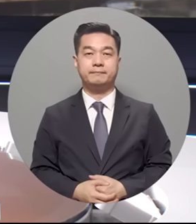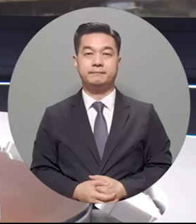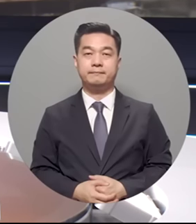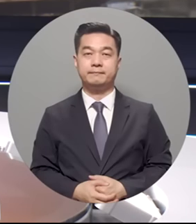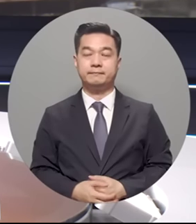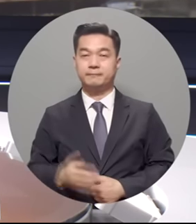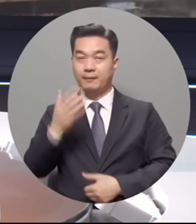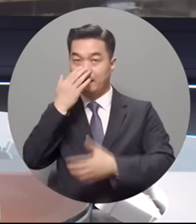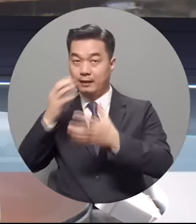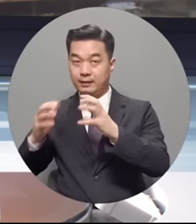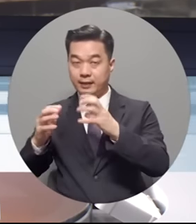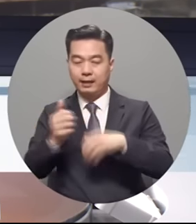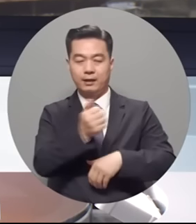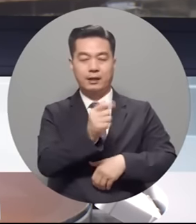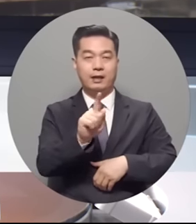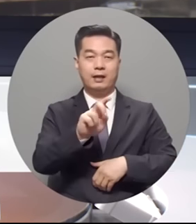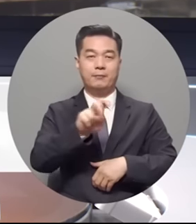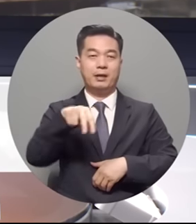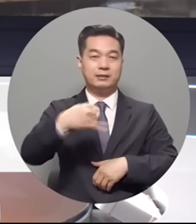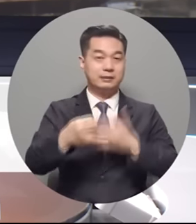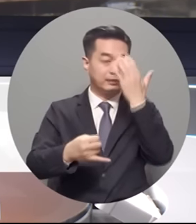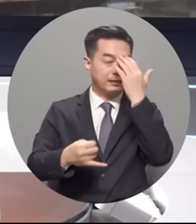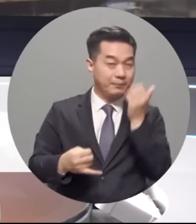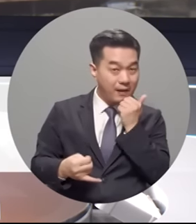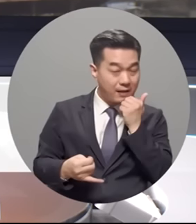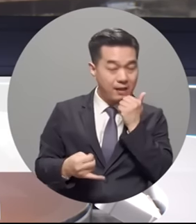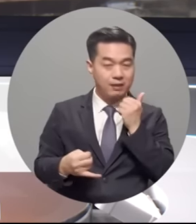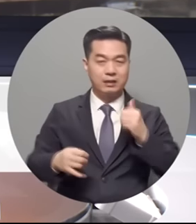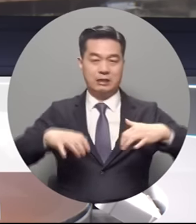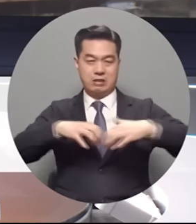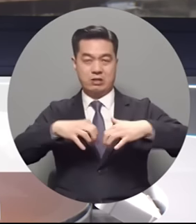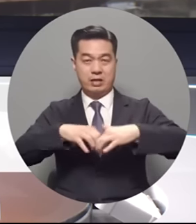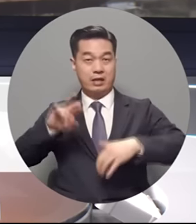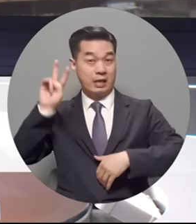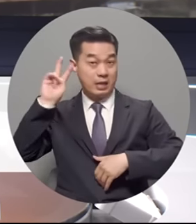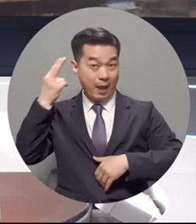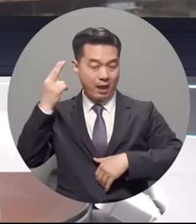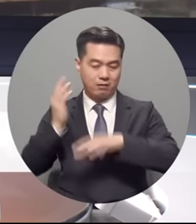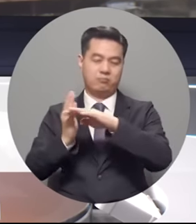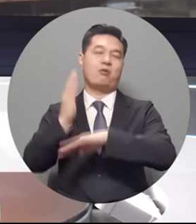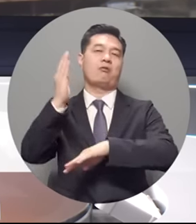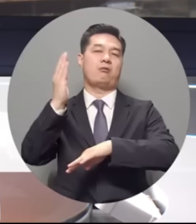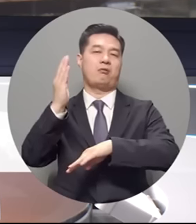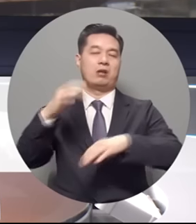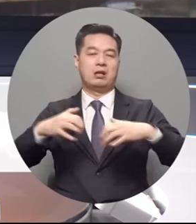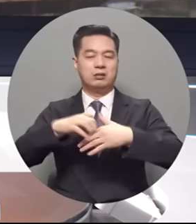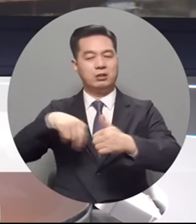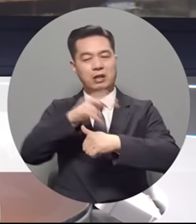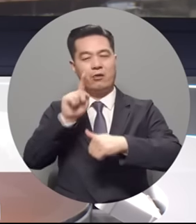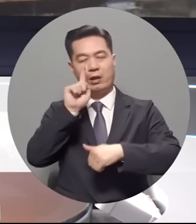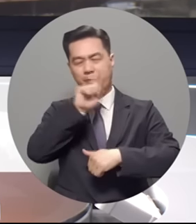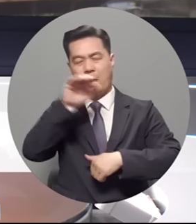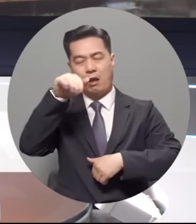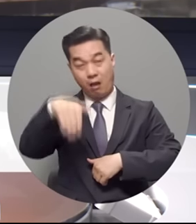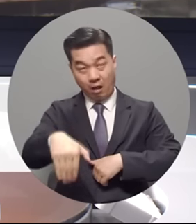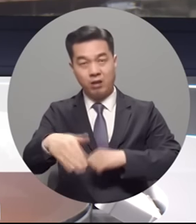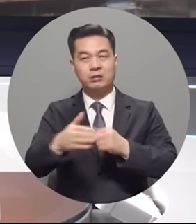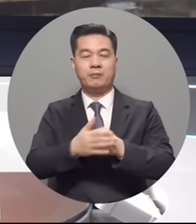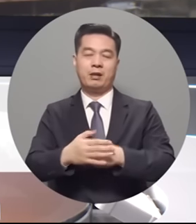이스라엘과 하마스의 전쟁이 벌써 200일을 넘겼는데 전황이 다시 격화되면서 최대 위기로 치닫고